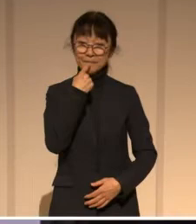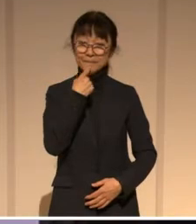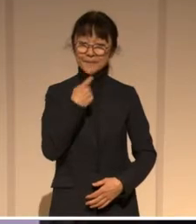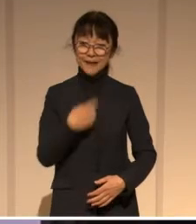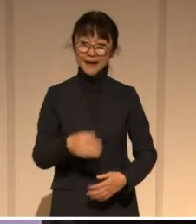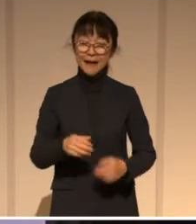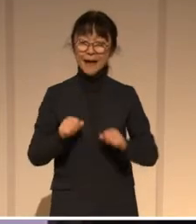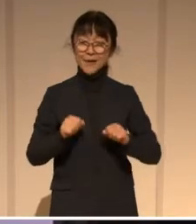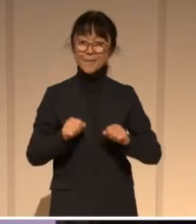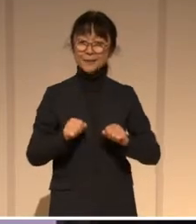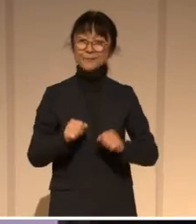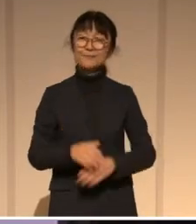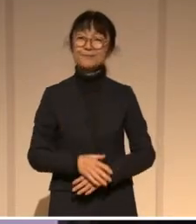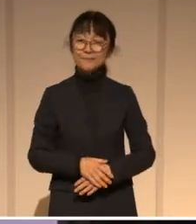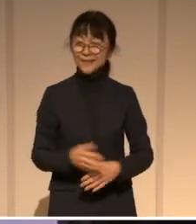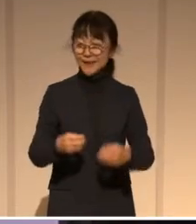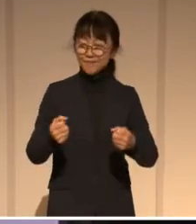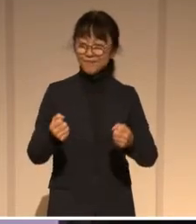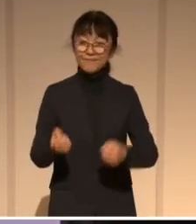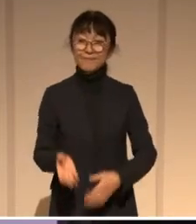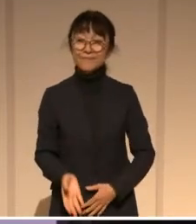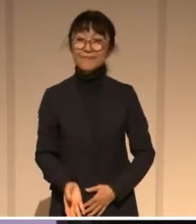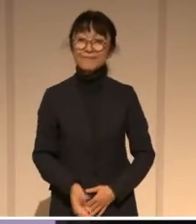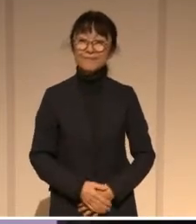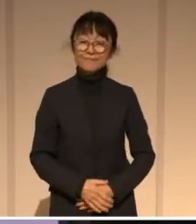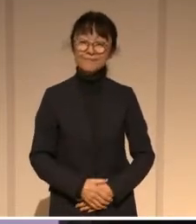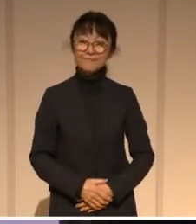バイヴィラない良い